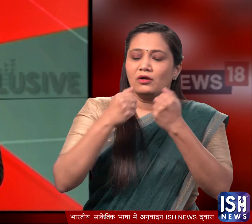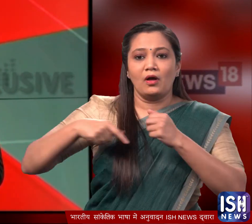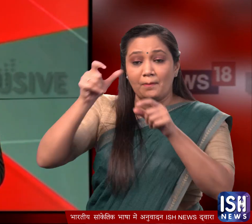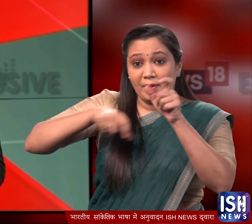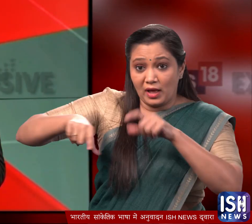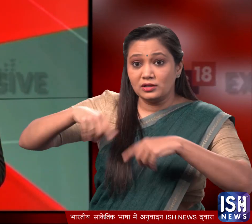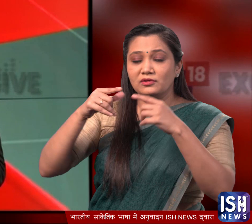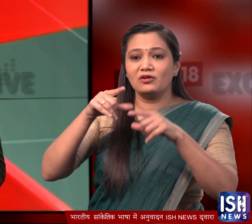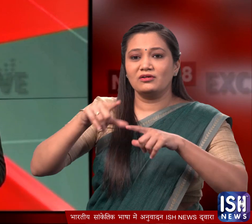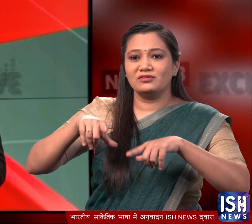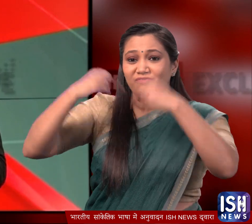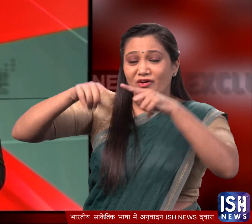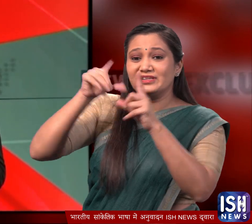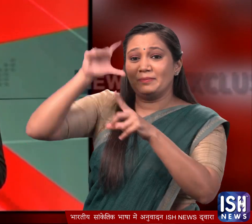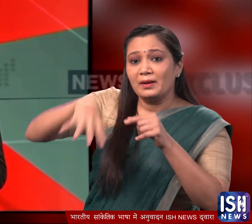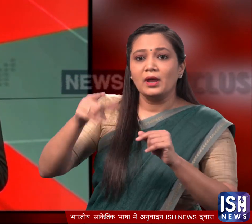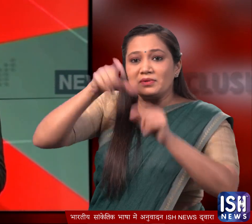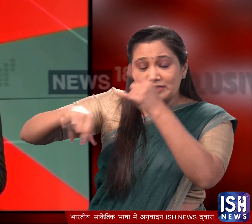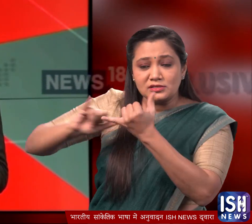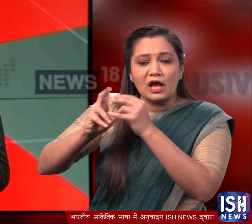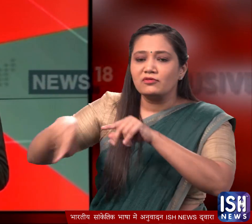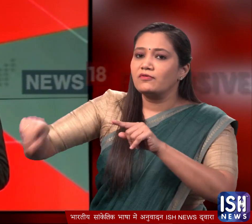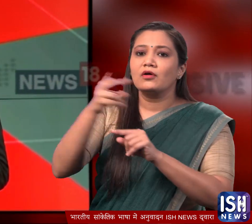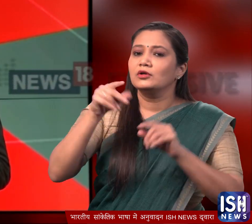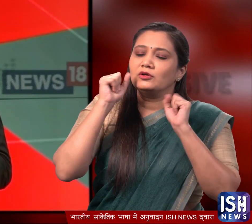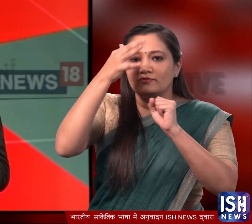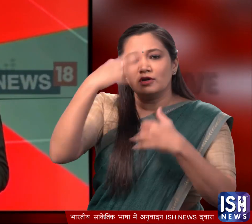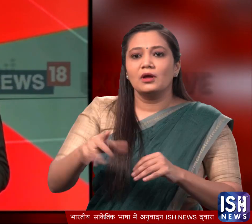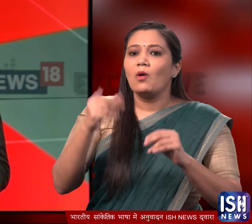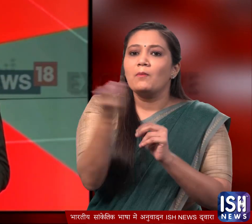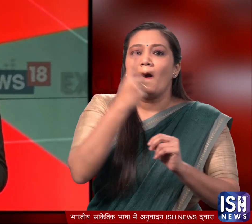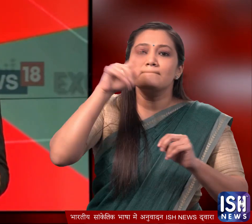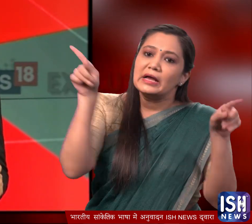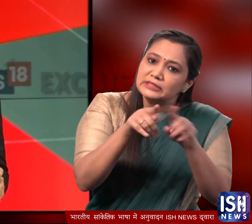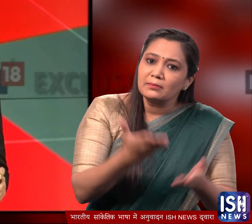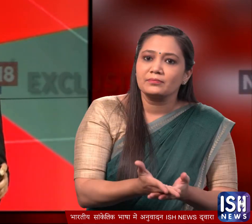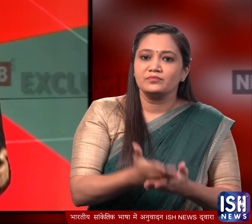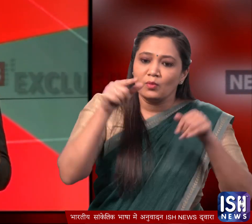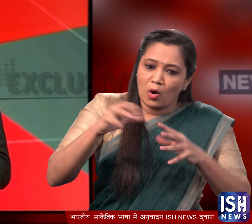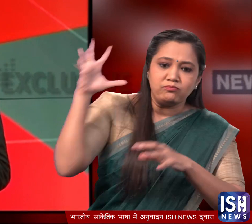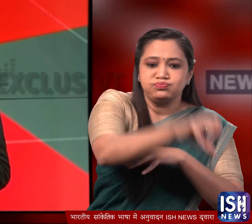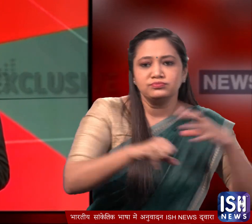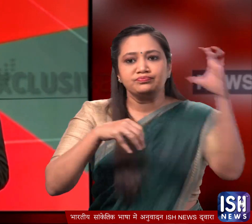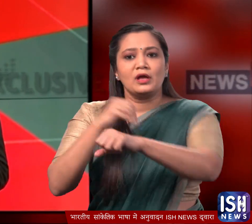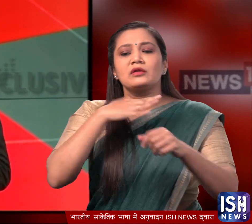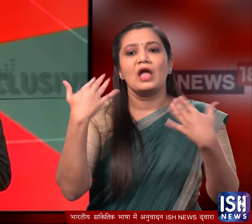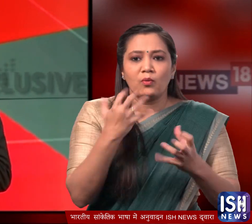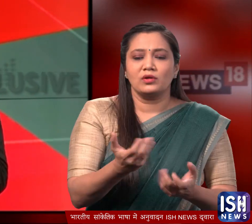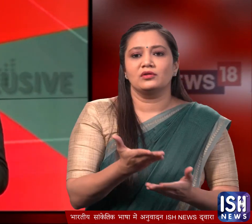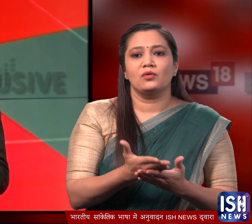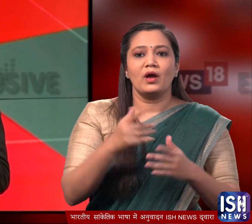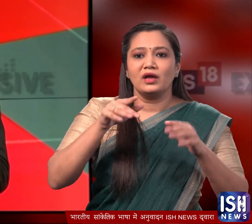लड़ाई अब वन विभाग के लिए सिरदर्द बन गई है। दोनों एक ही बाघिन से जन्मी हैं और अब एक दूसरे को मारने पर आमादा है